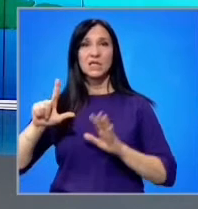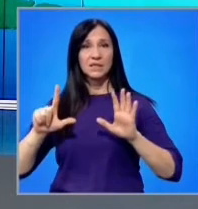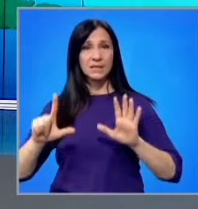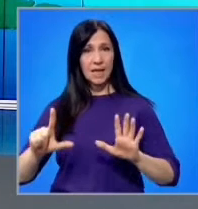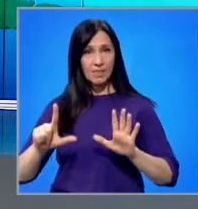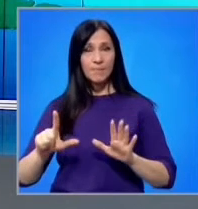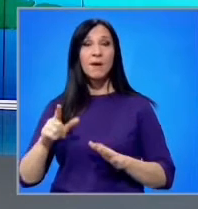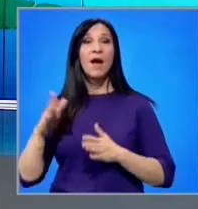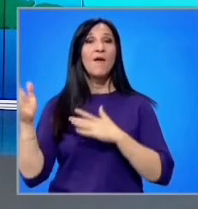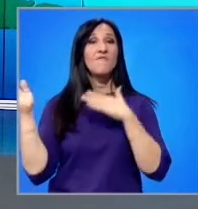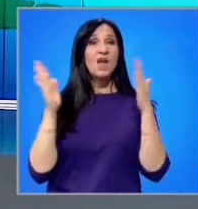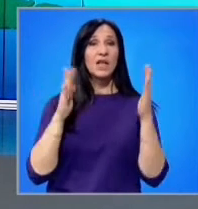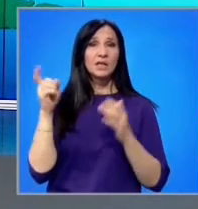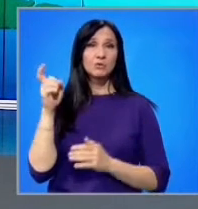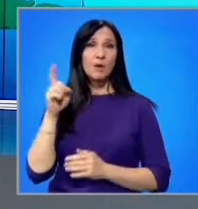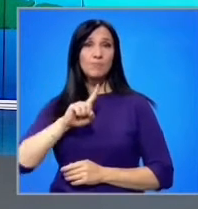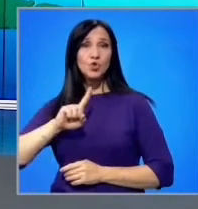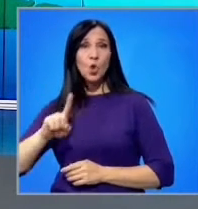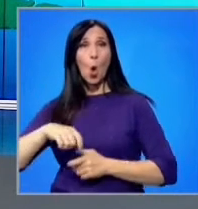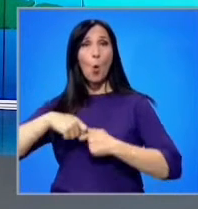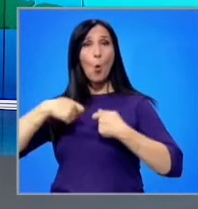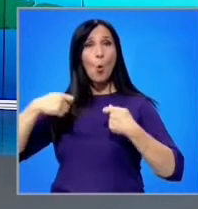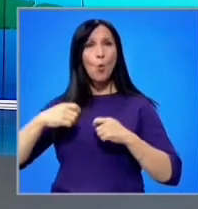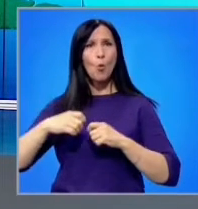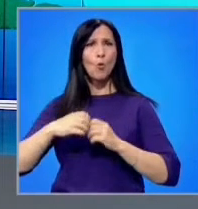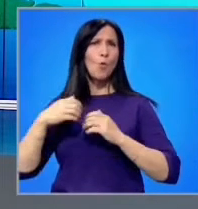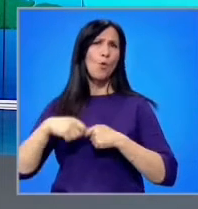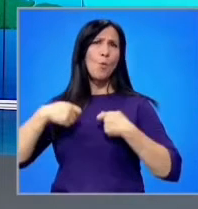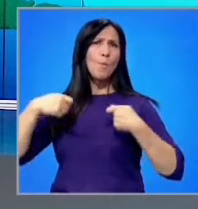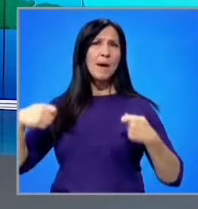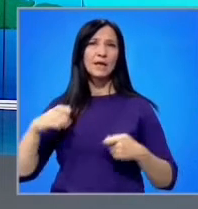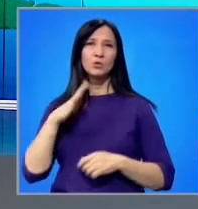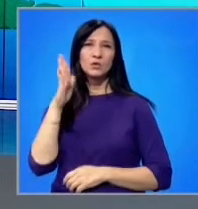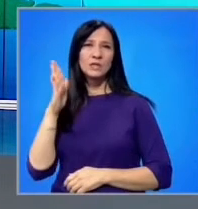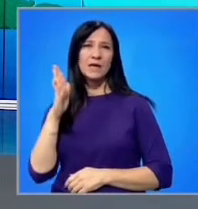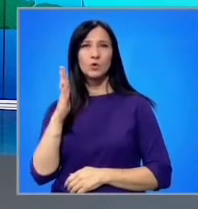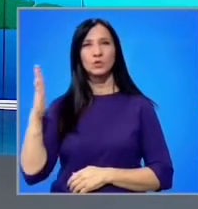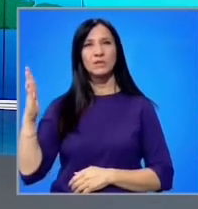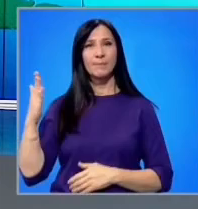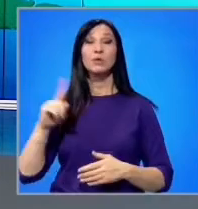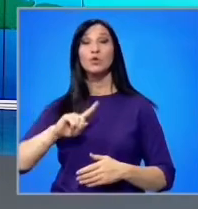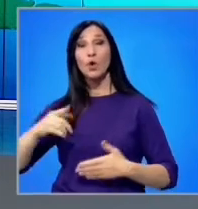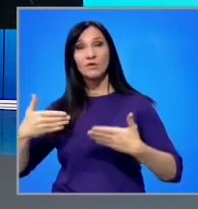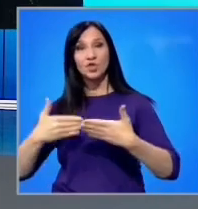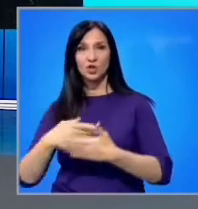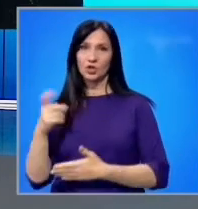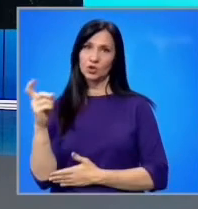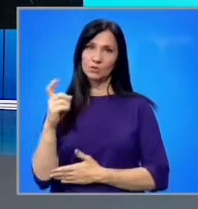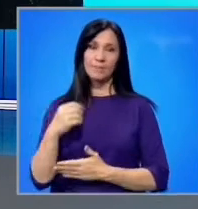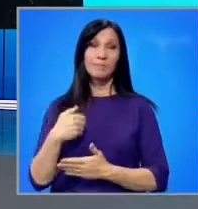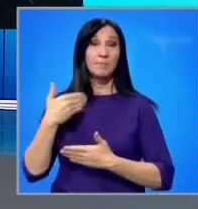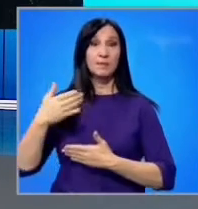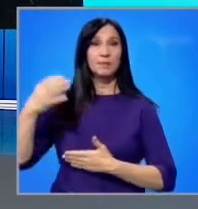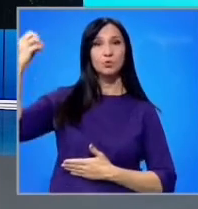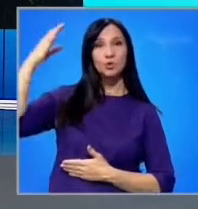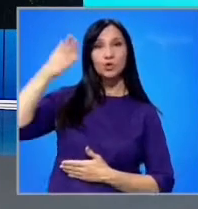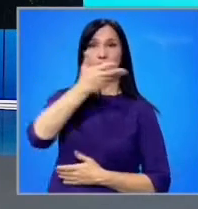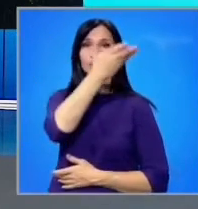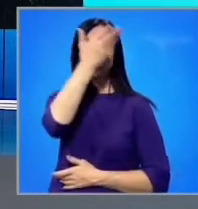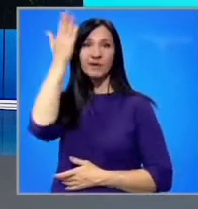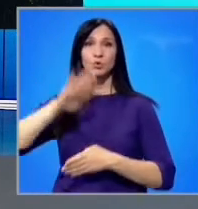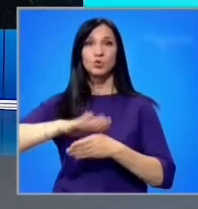градуса. Вятърът ще е слаб до умерен от северо-запад, който до вечерта навсякъде ще отслабне. Предимно слънчево ще е времето